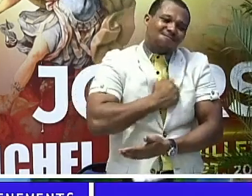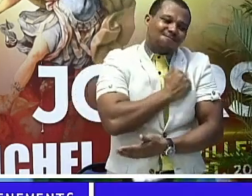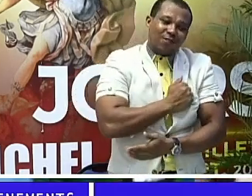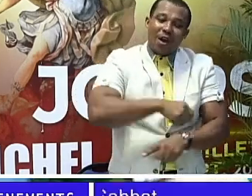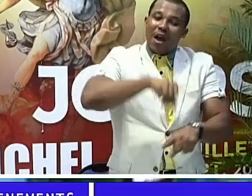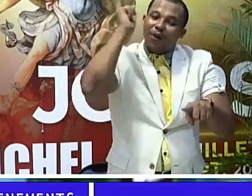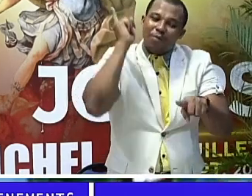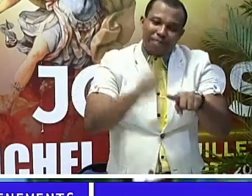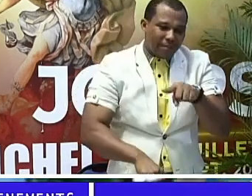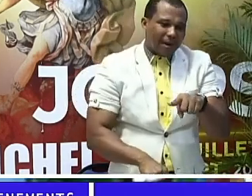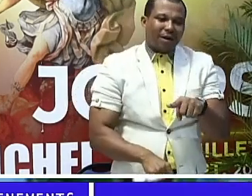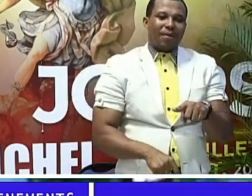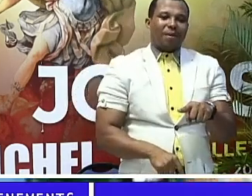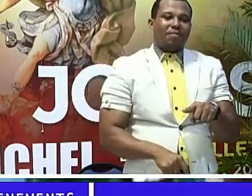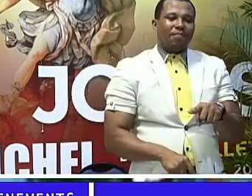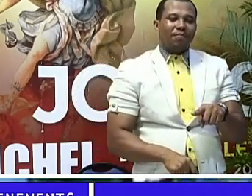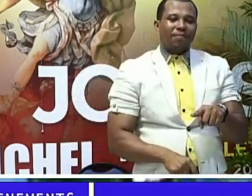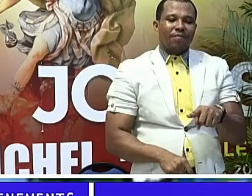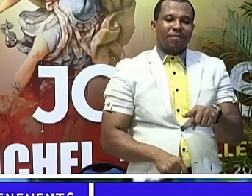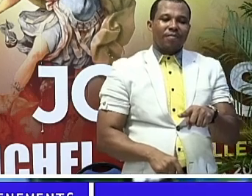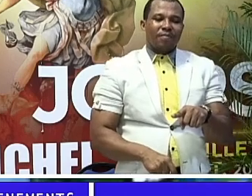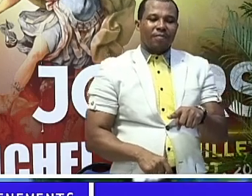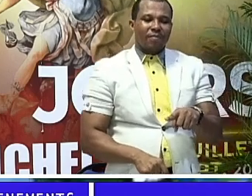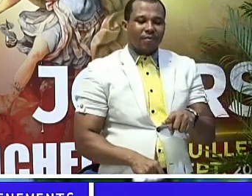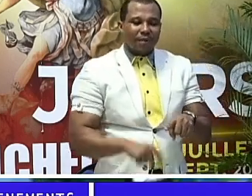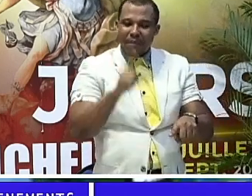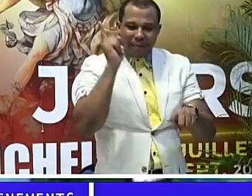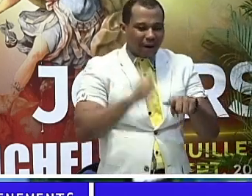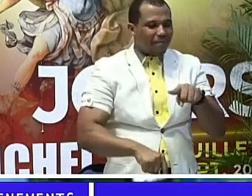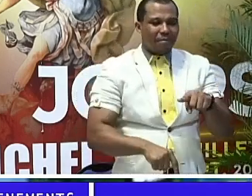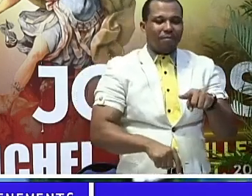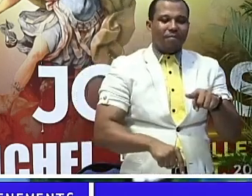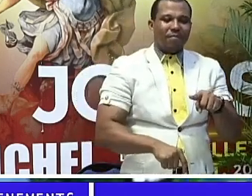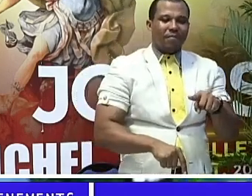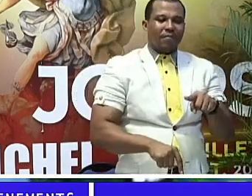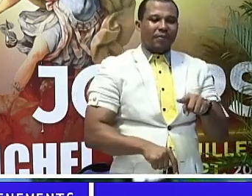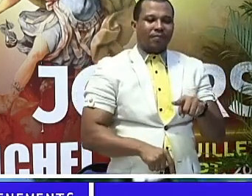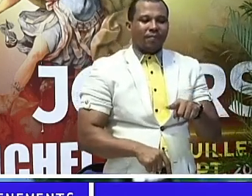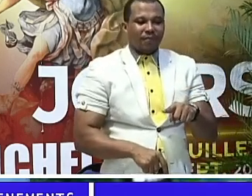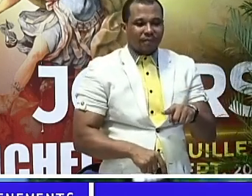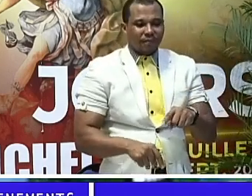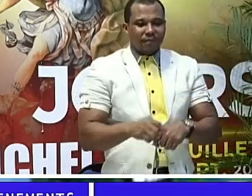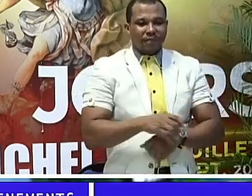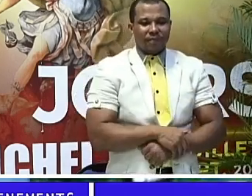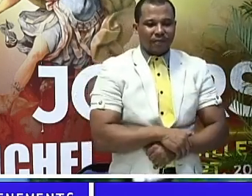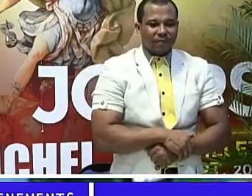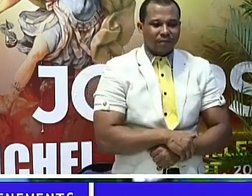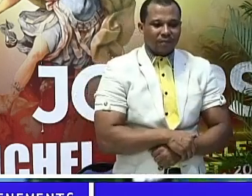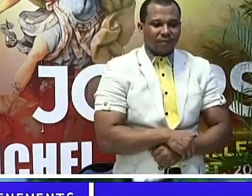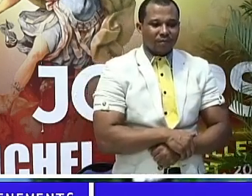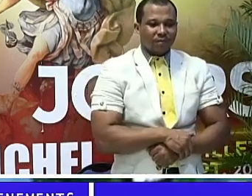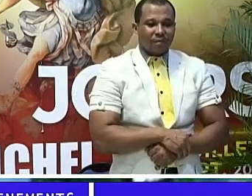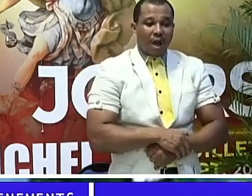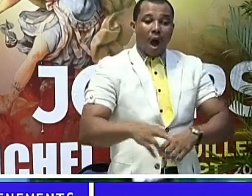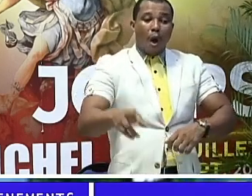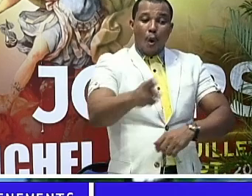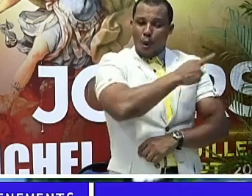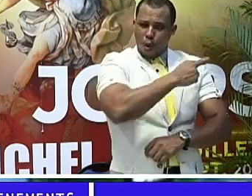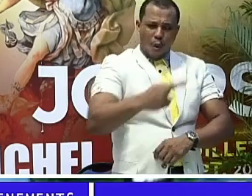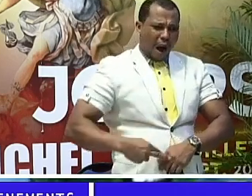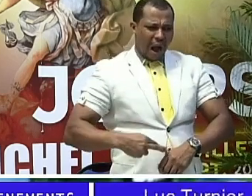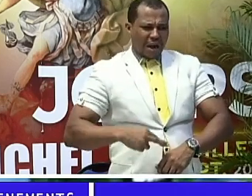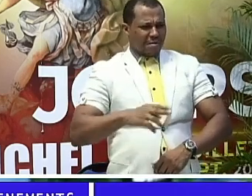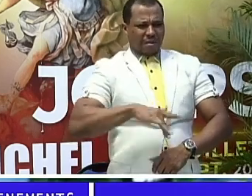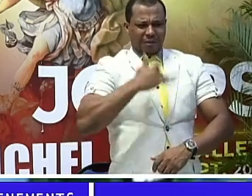capable de violer la loi divine de l'Église qui interdit le mariage. Ou a senti le roi,